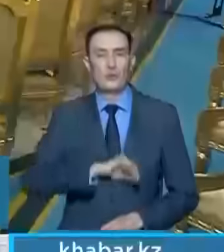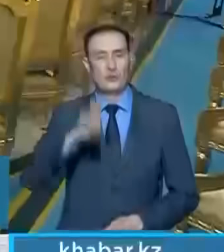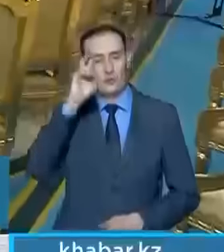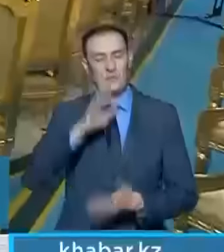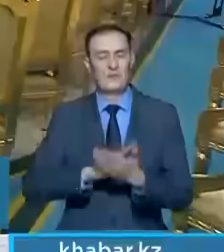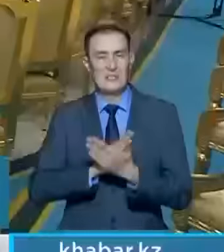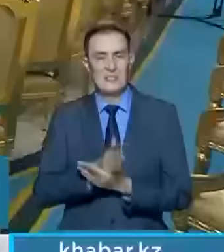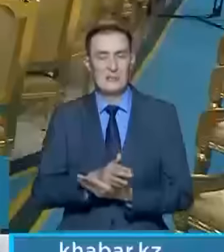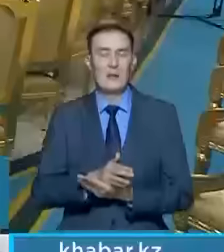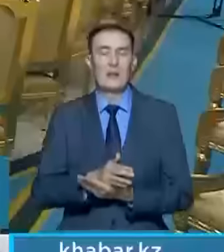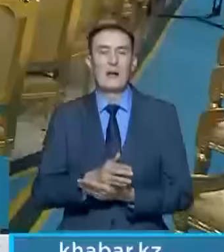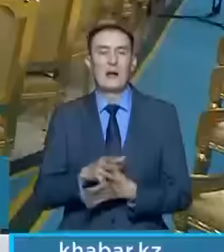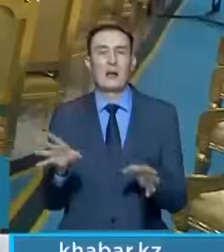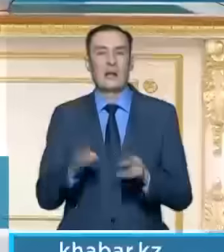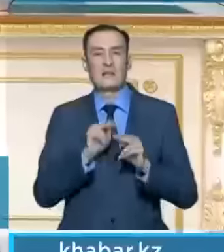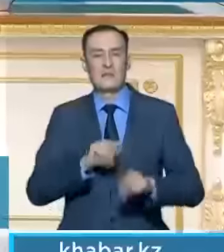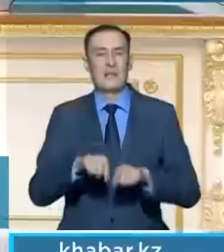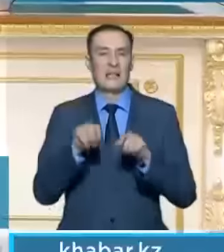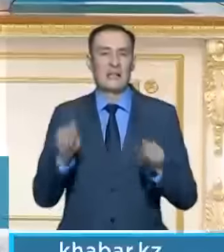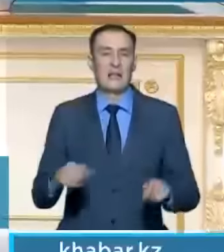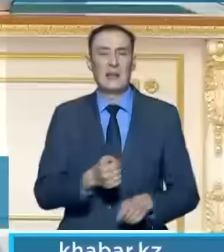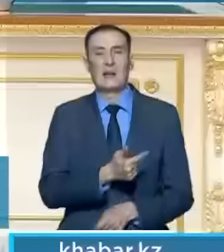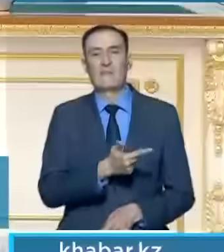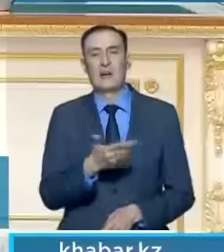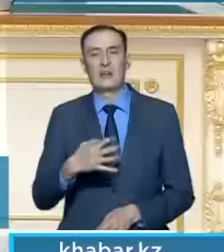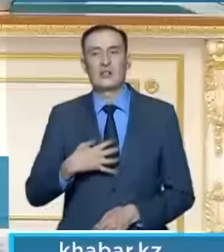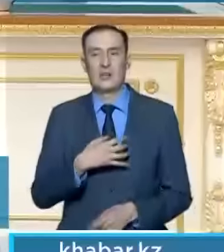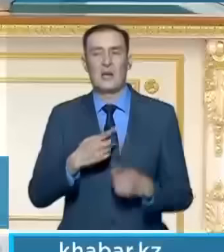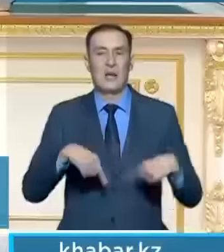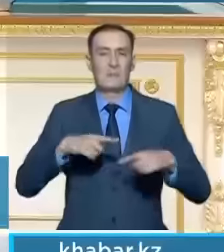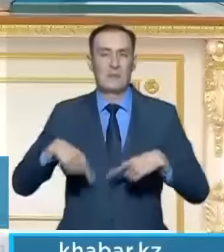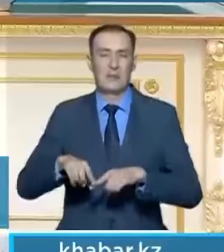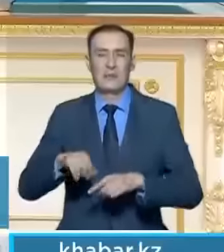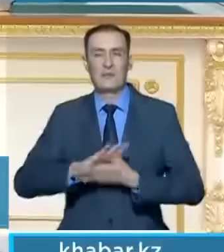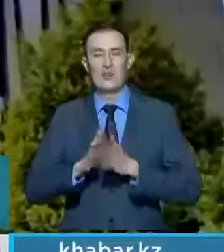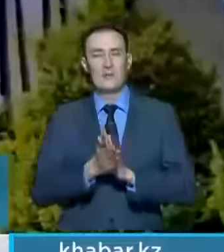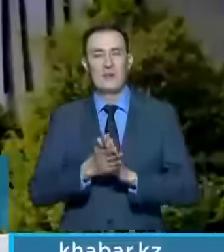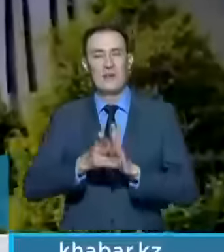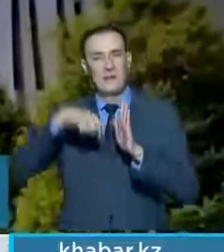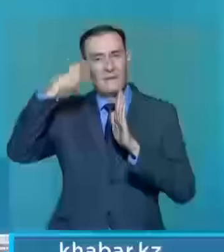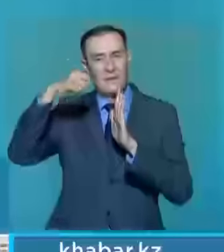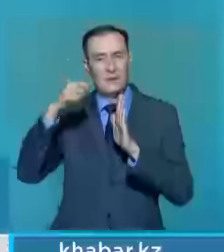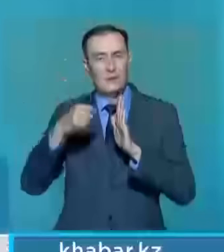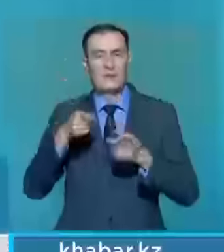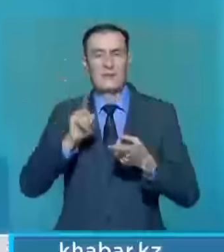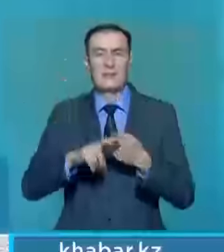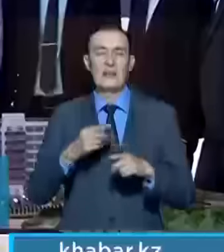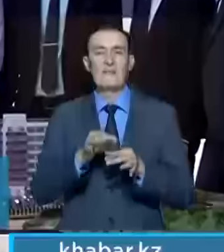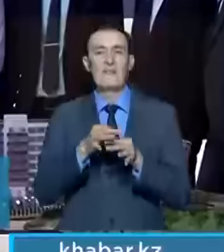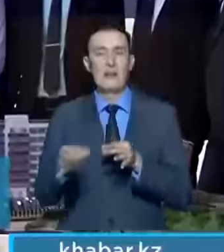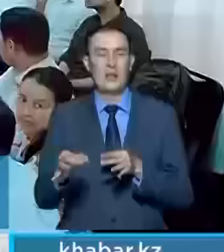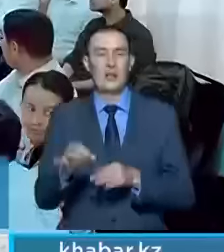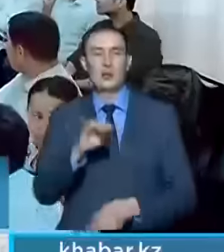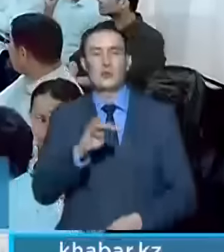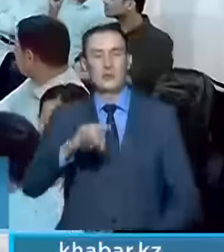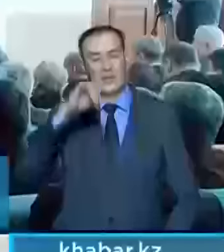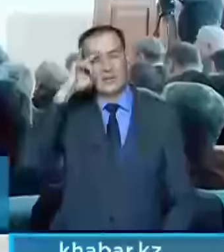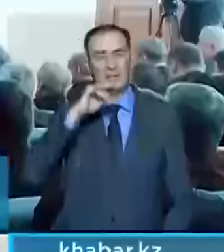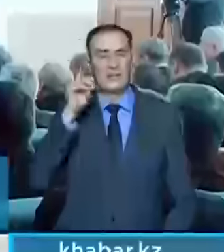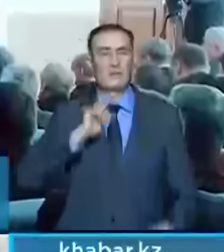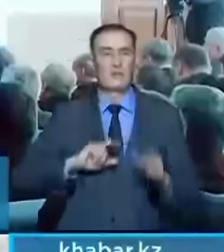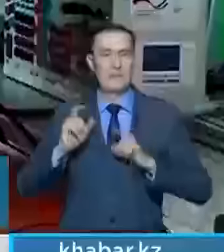госвизитом Мирзиёева, коллеги совместно открыли ряд важных объектов в режиме видеоконференц-связи. Среди них филиал